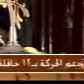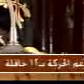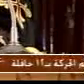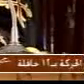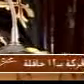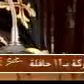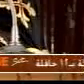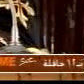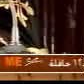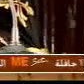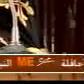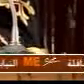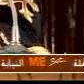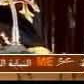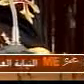23.